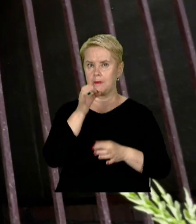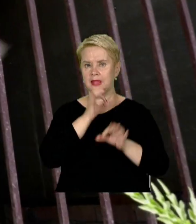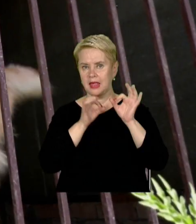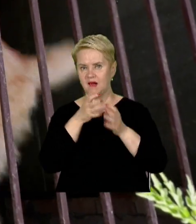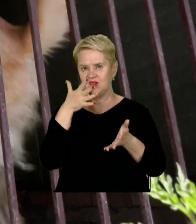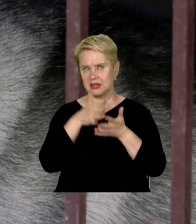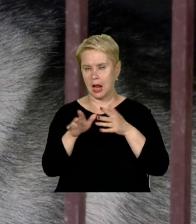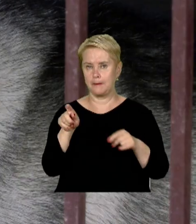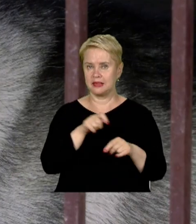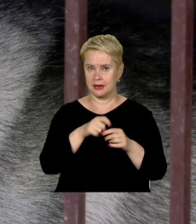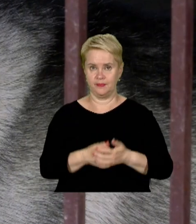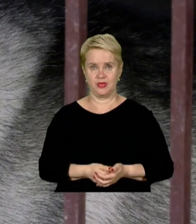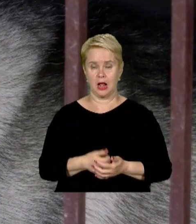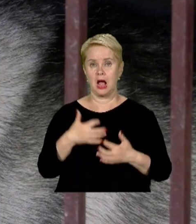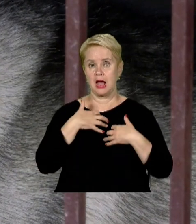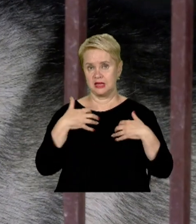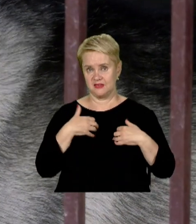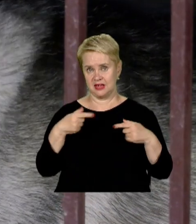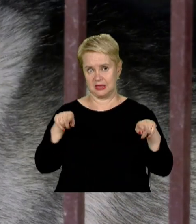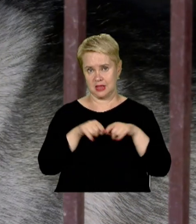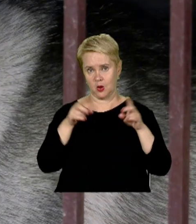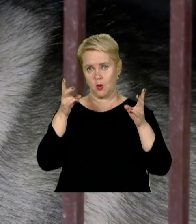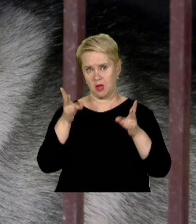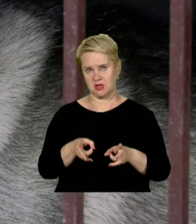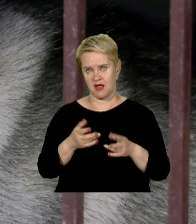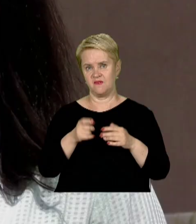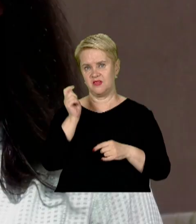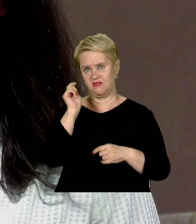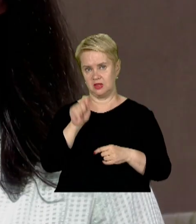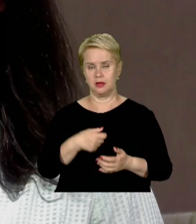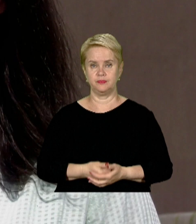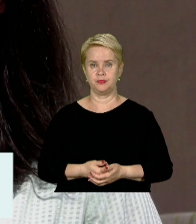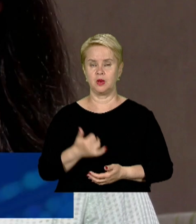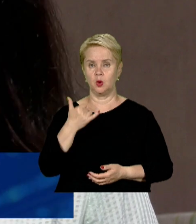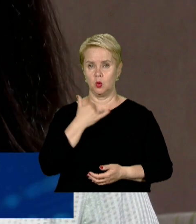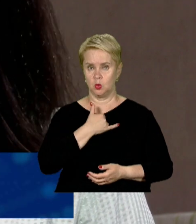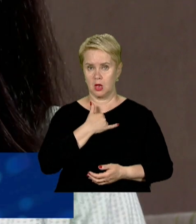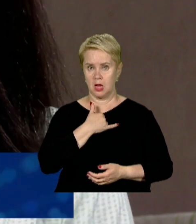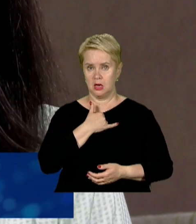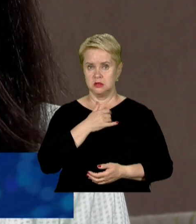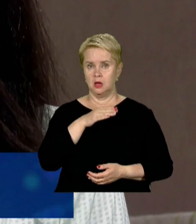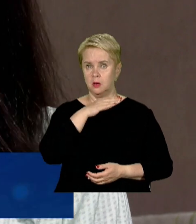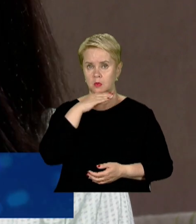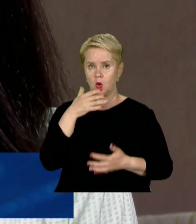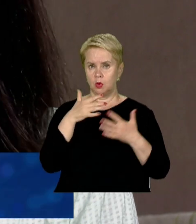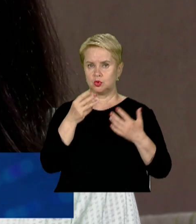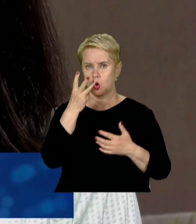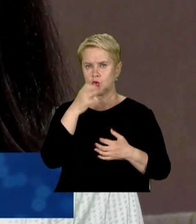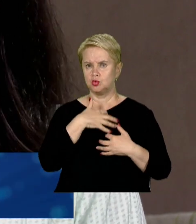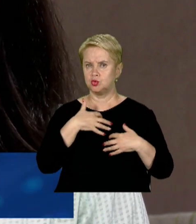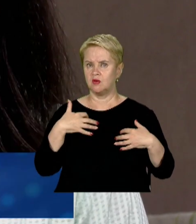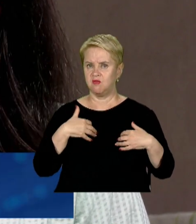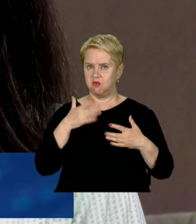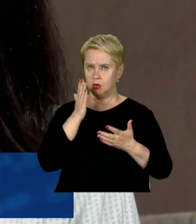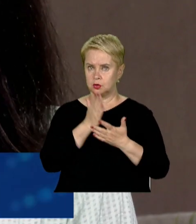медикаментах, витратних матеріалах. Адже тварини також потерпають від війни. У нас на передержке много, больше 300 животных,